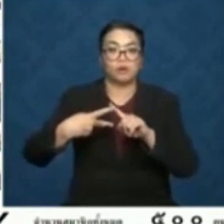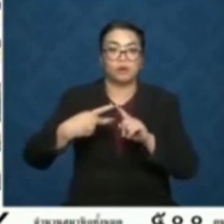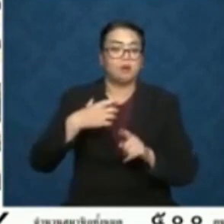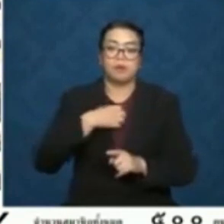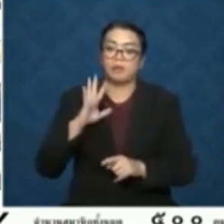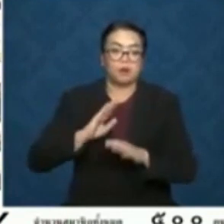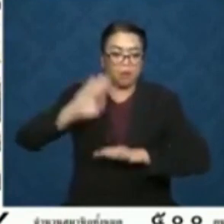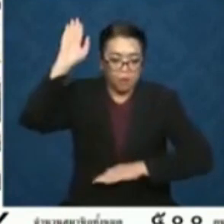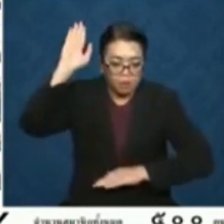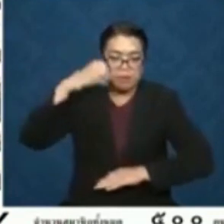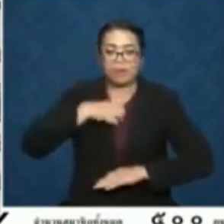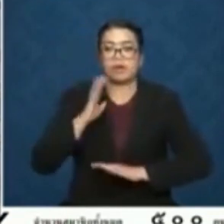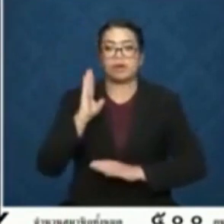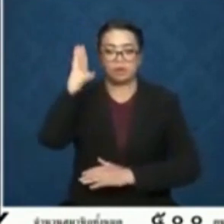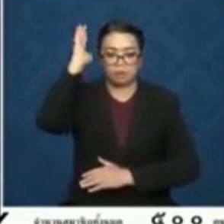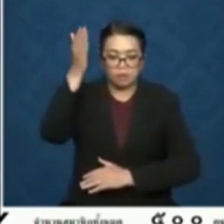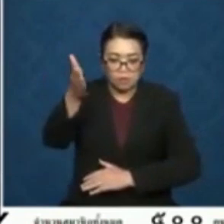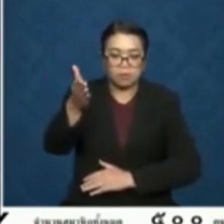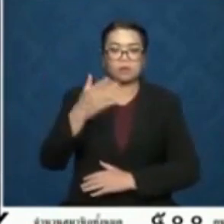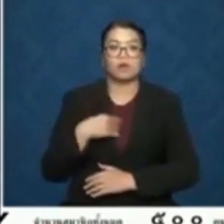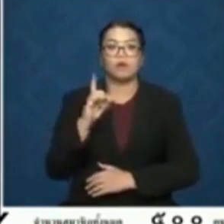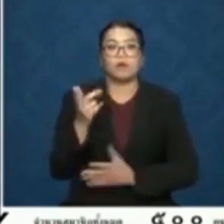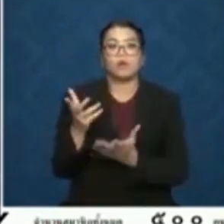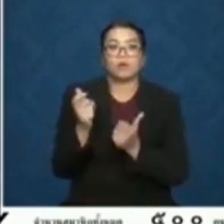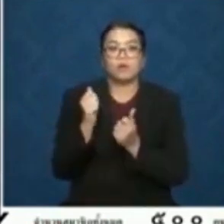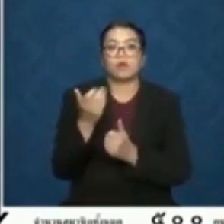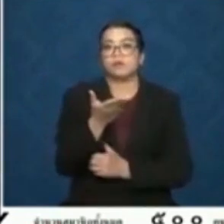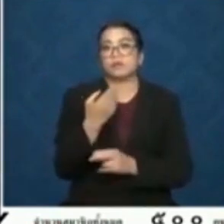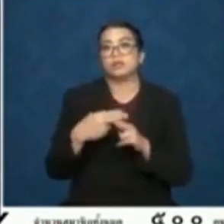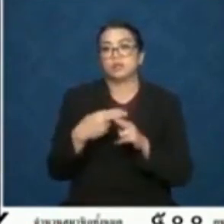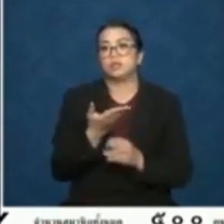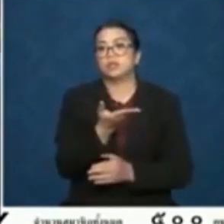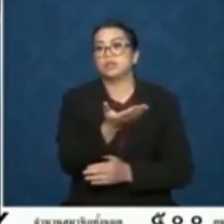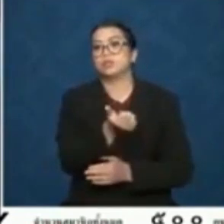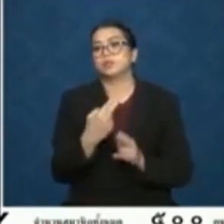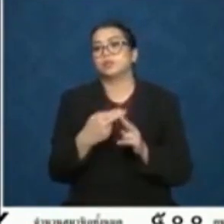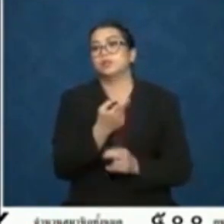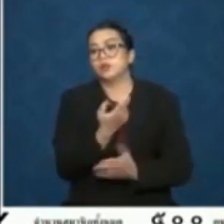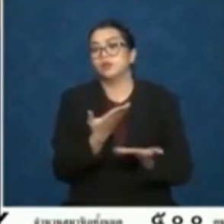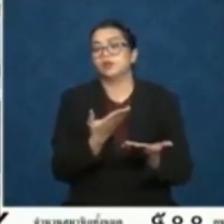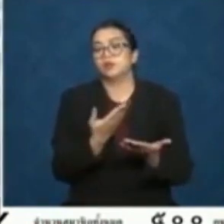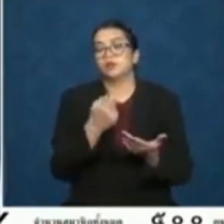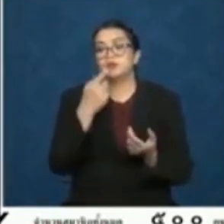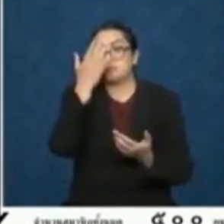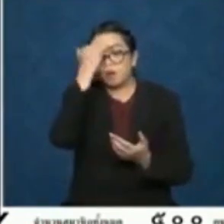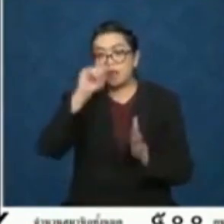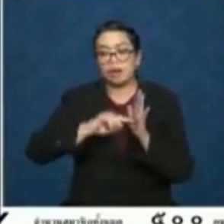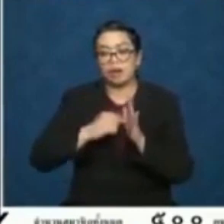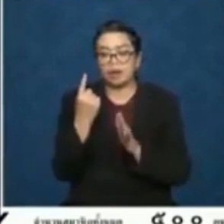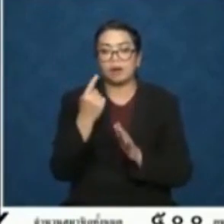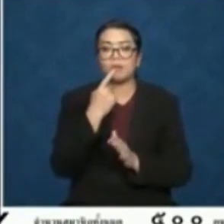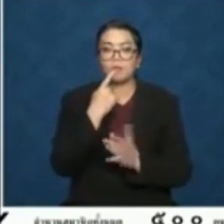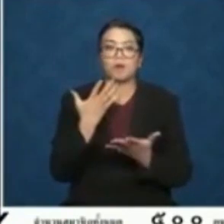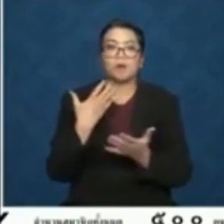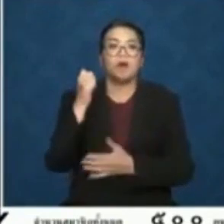ผมมี2ประเด็นนะครับผมขอย้อนกลับไปประเด็นแรกก่อนผมไม่อยากยกมือประท้วงเมื่อสักครู่นะครับแต่ผมต้องขออนุญาตเอ่ยนามท่านอัครเดชวงพิทักษ์โร